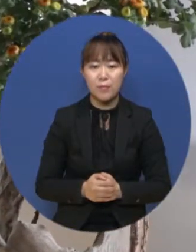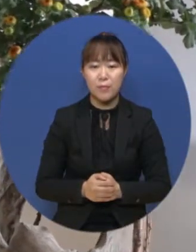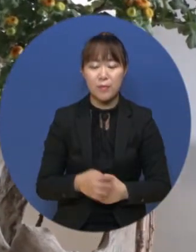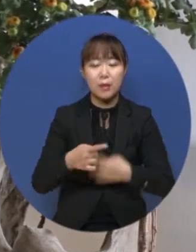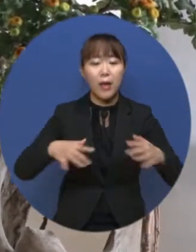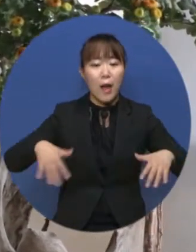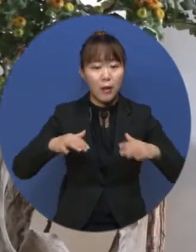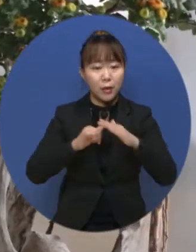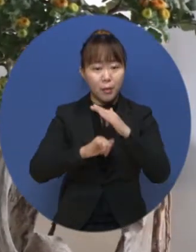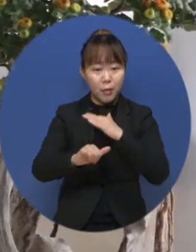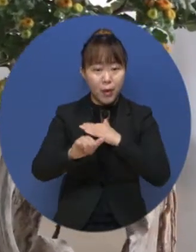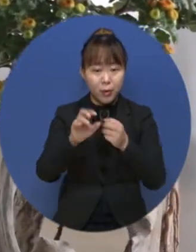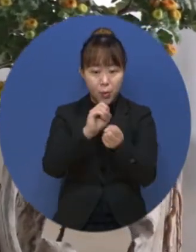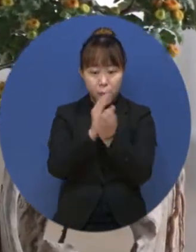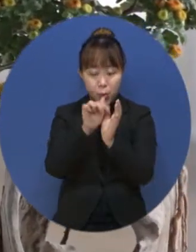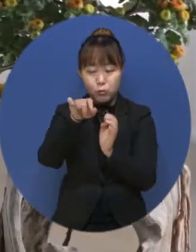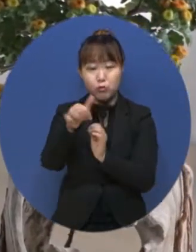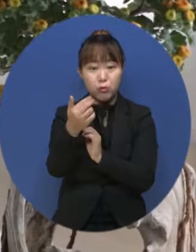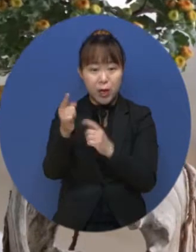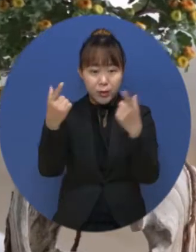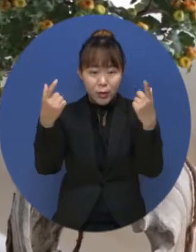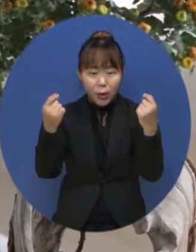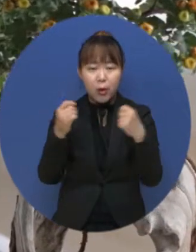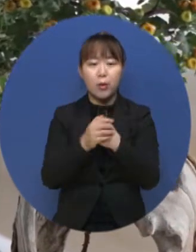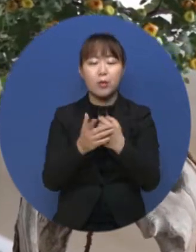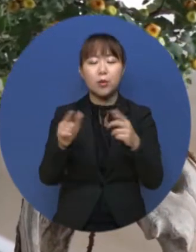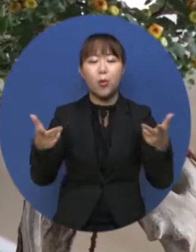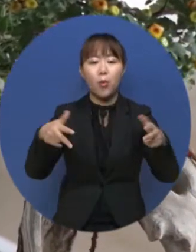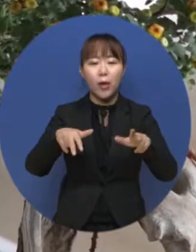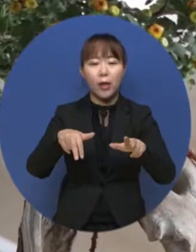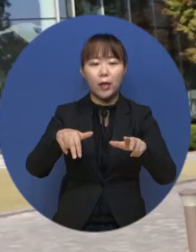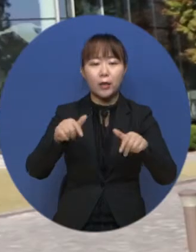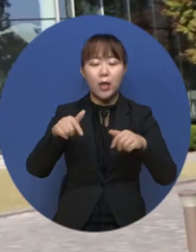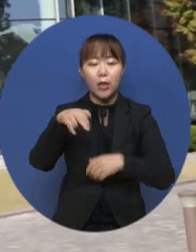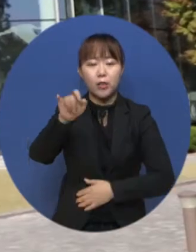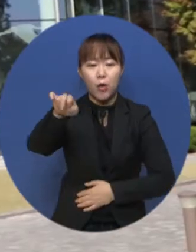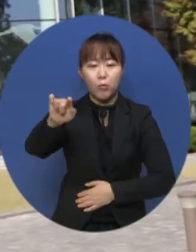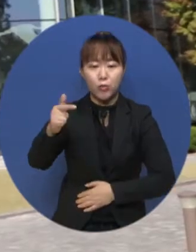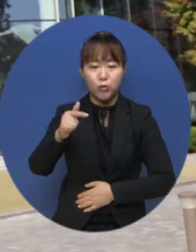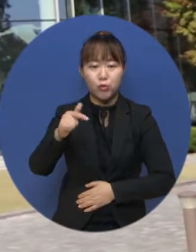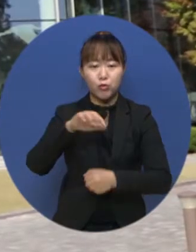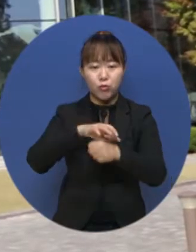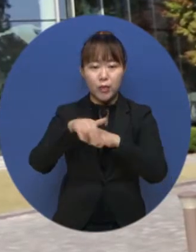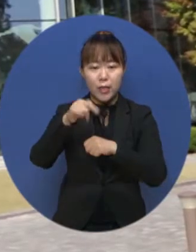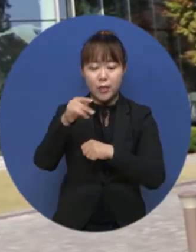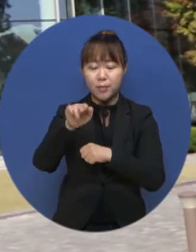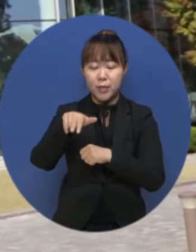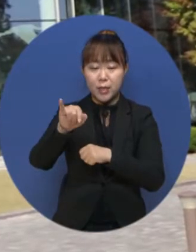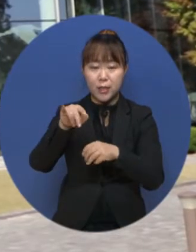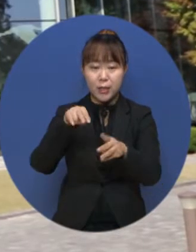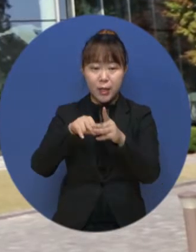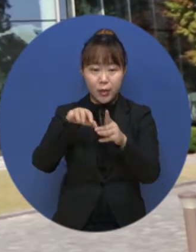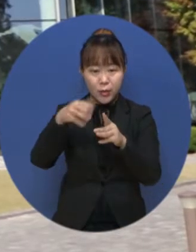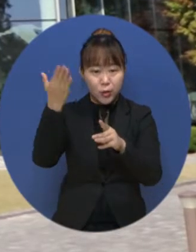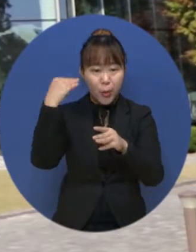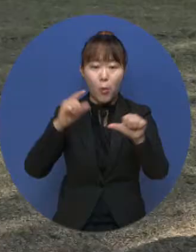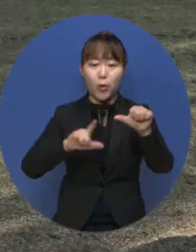가을을 대표하는 국화의 계절을 맞아 순천만 국가정원 서문 국제습지센터에서는 지난